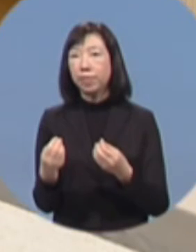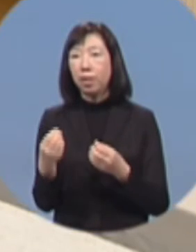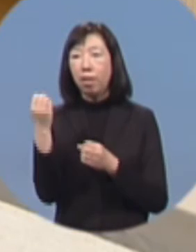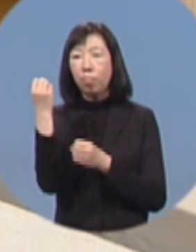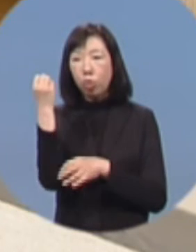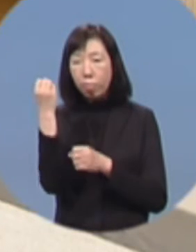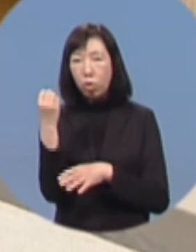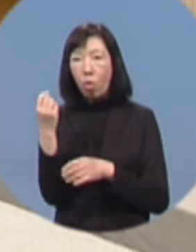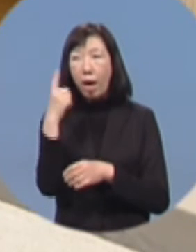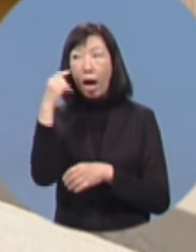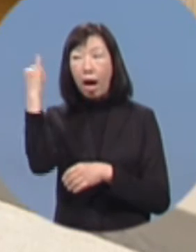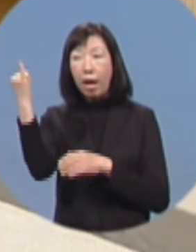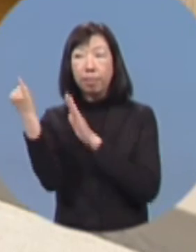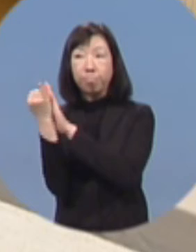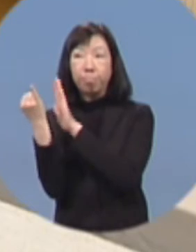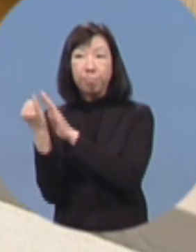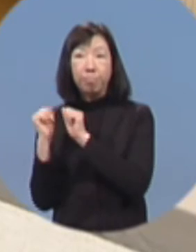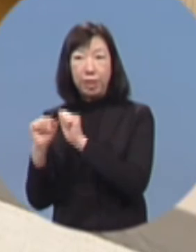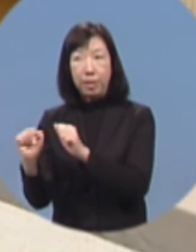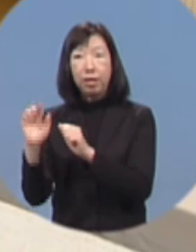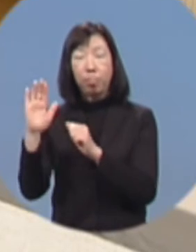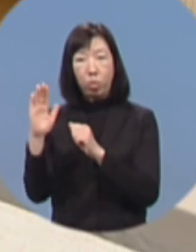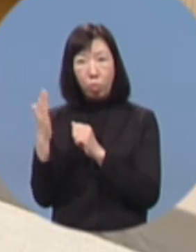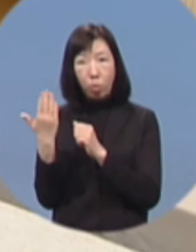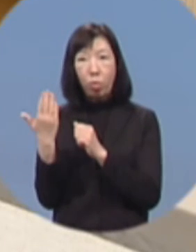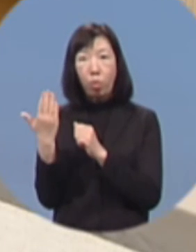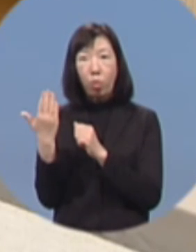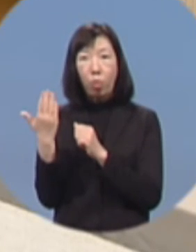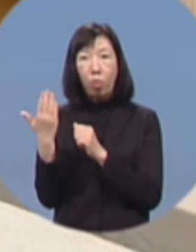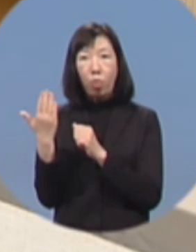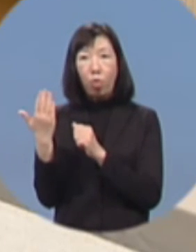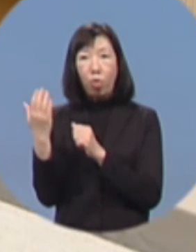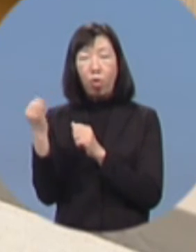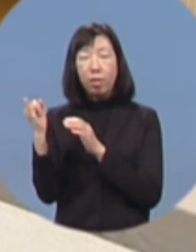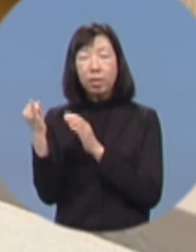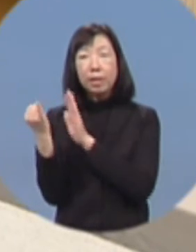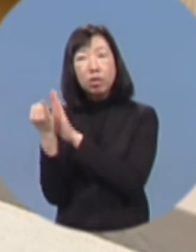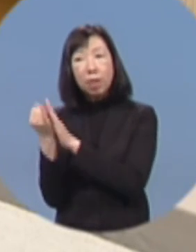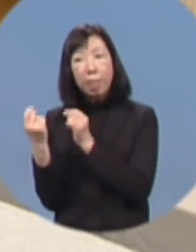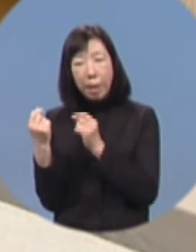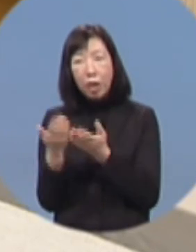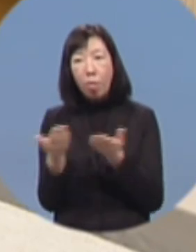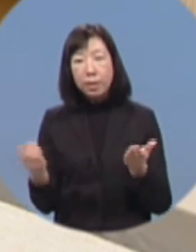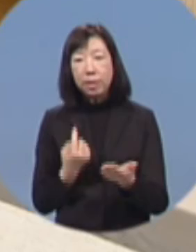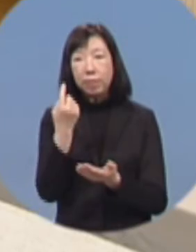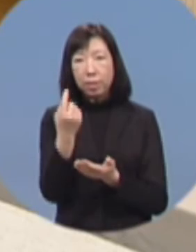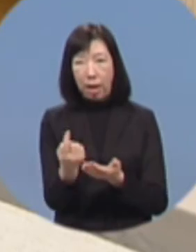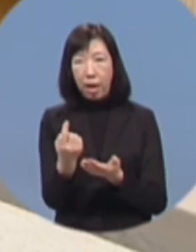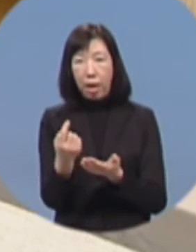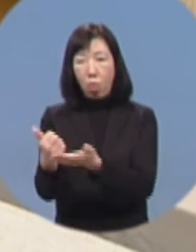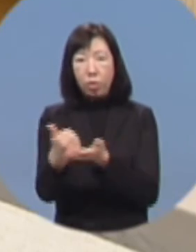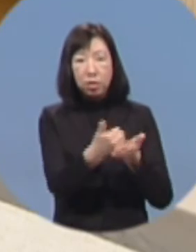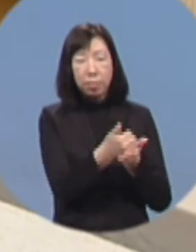ともとは母のお手伝いをずっとしていたんですけども、で手伝いをしながら売り場に立つようになって、お